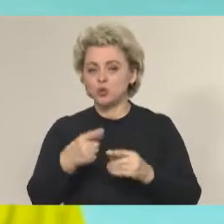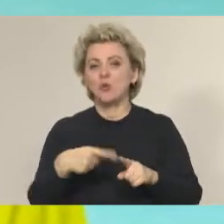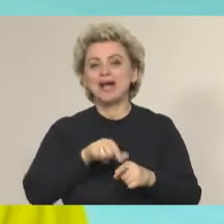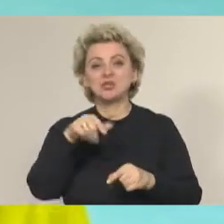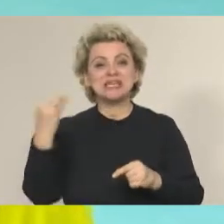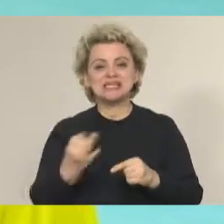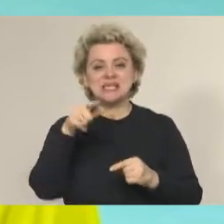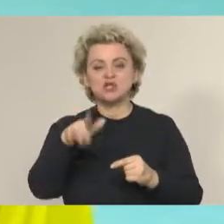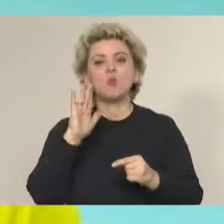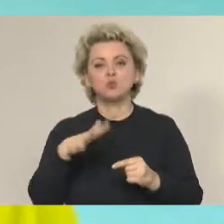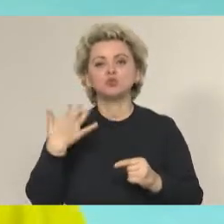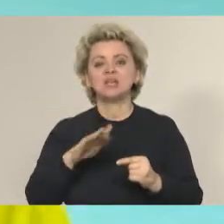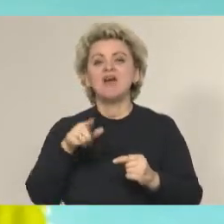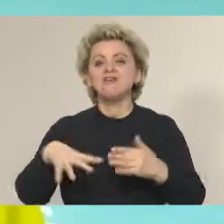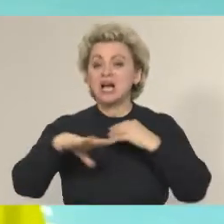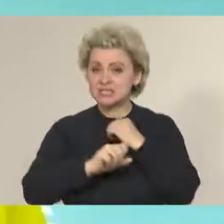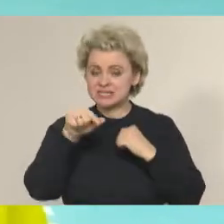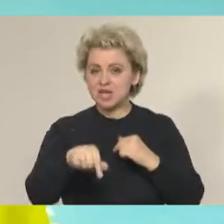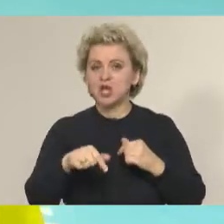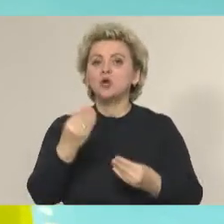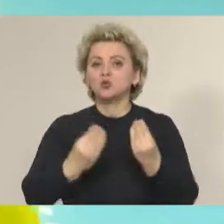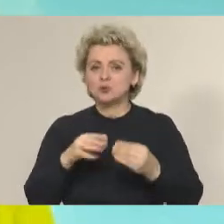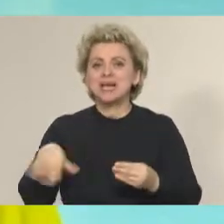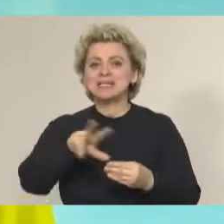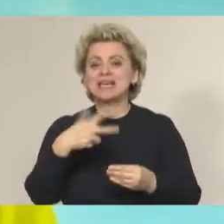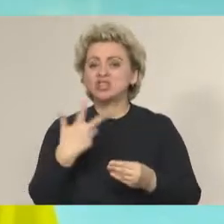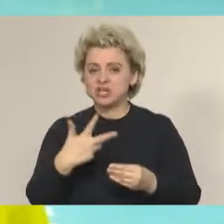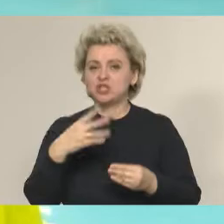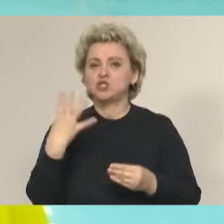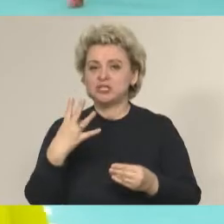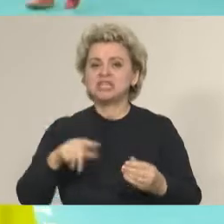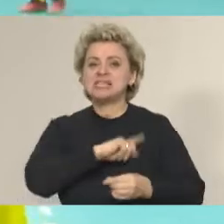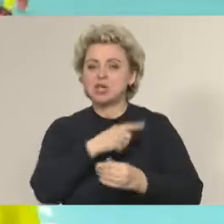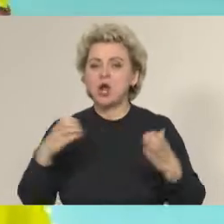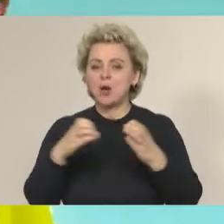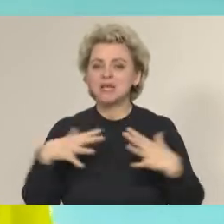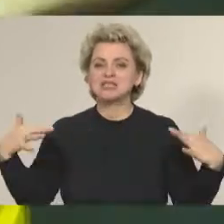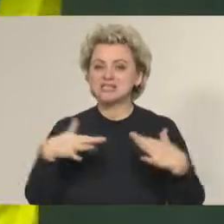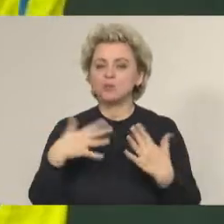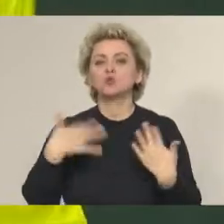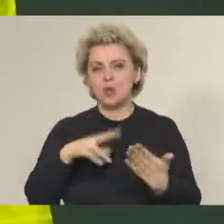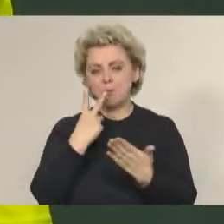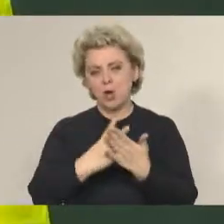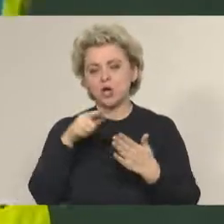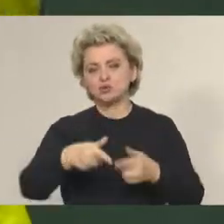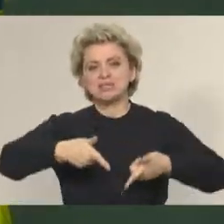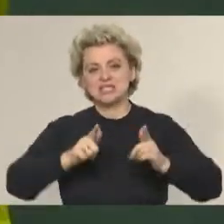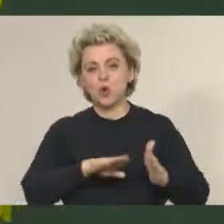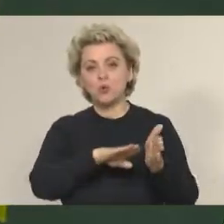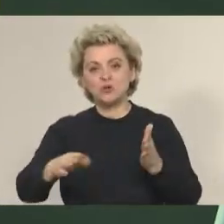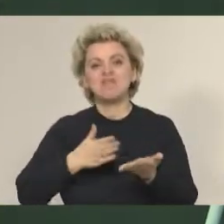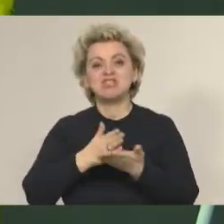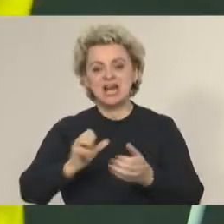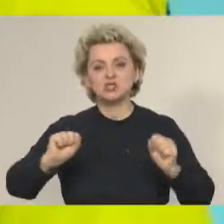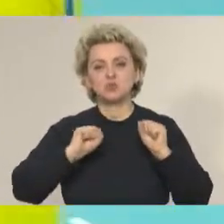самое интересное будет уже скоро финальная пулька, где будут 3-4 сильнейших команды соберутся и уже покажут на настоящий уровень